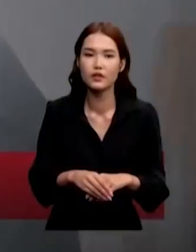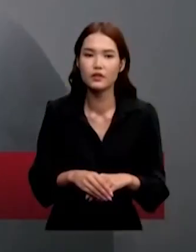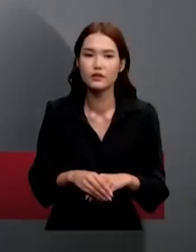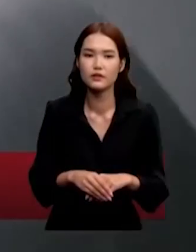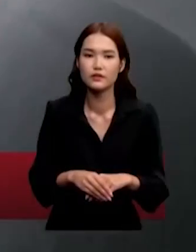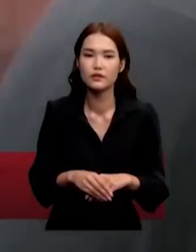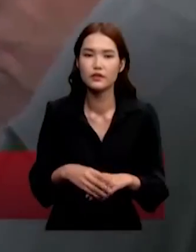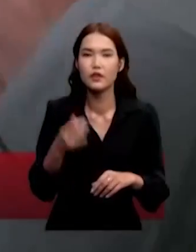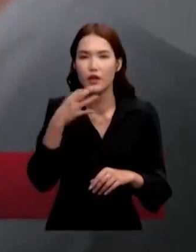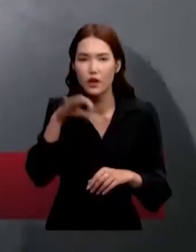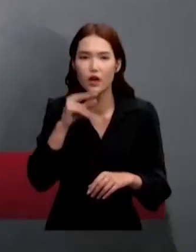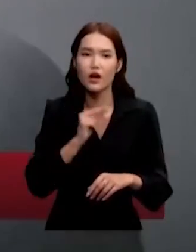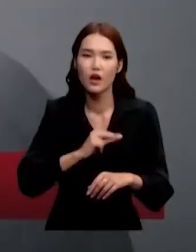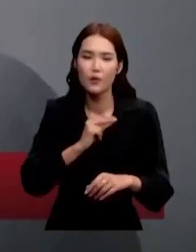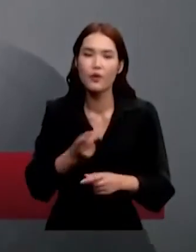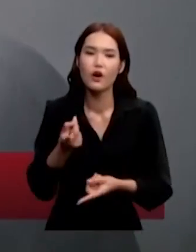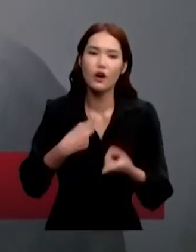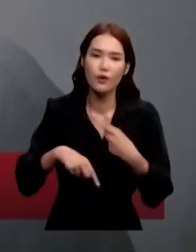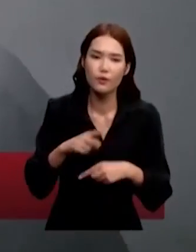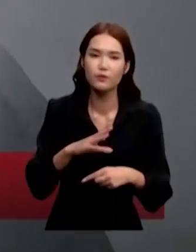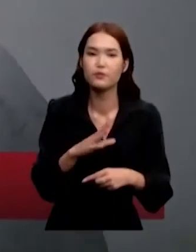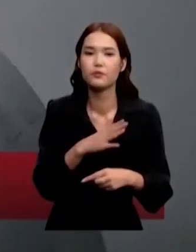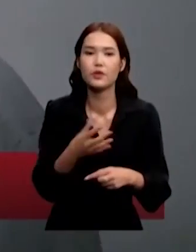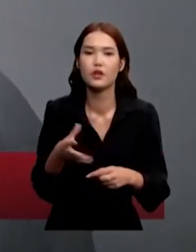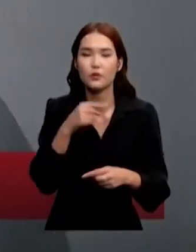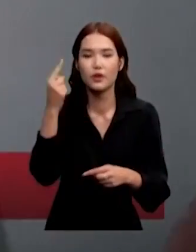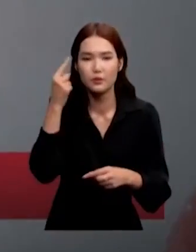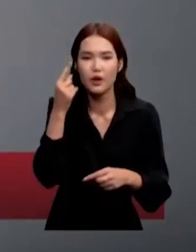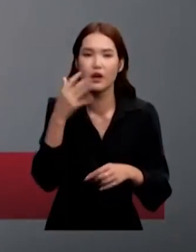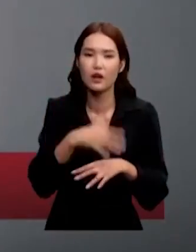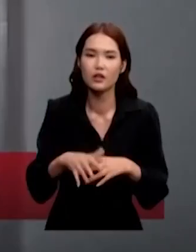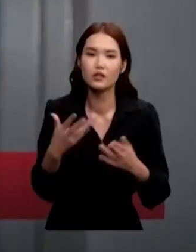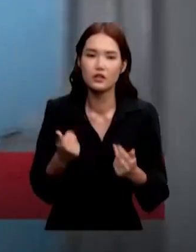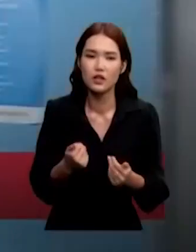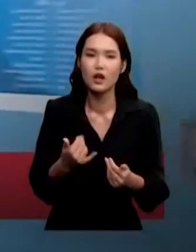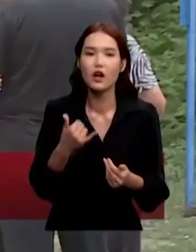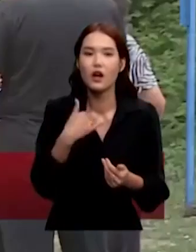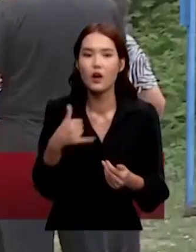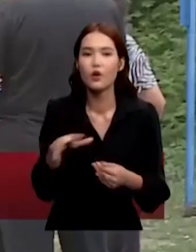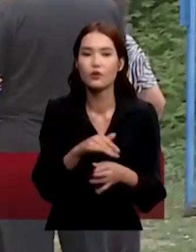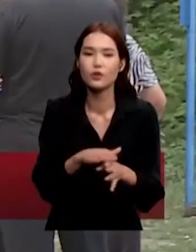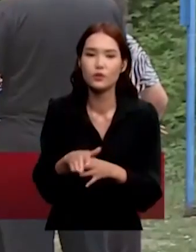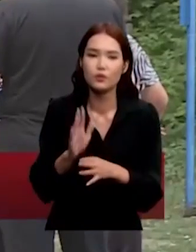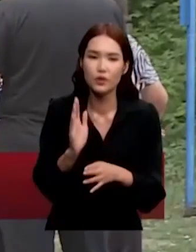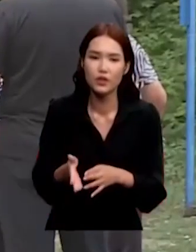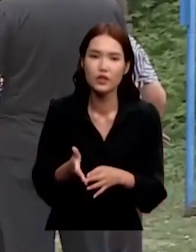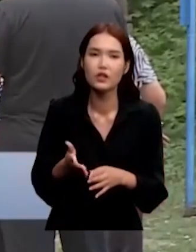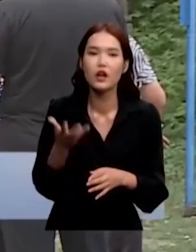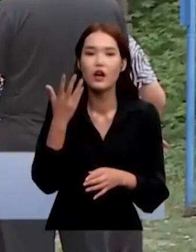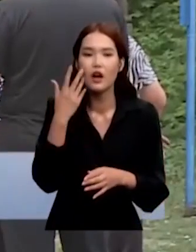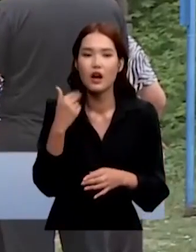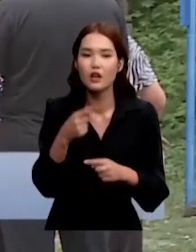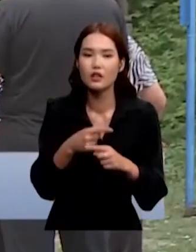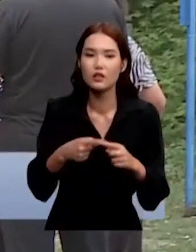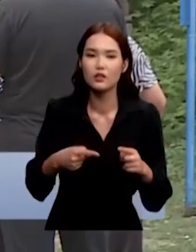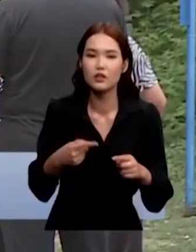Люди вернулись с работы, открывают и все поливают. Она будет позже. Получается, у половины поселков воды до сих